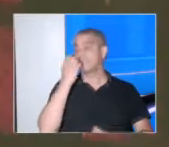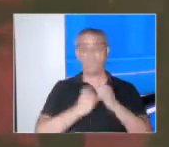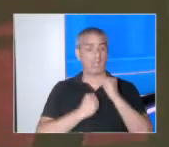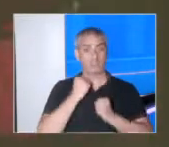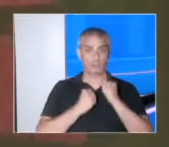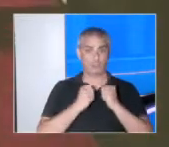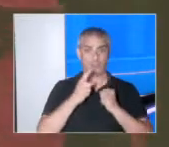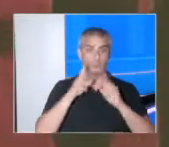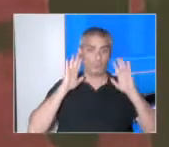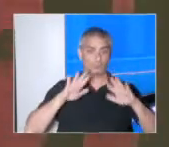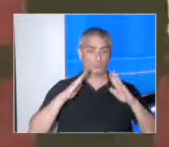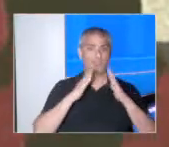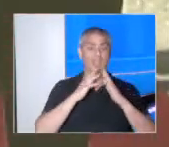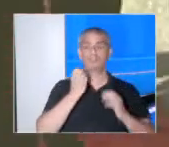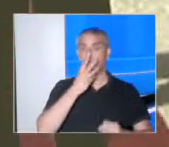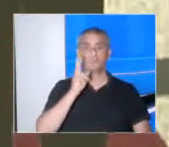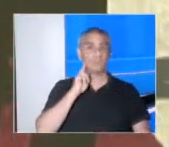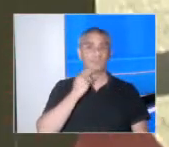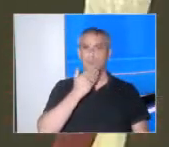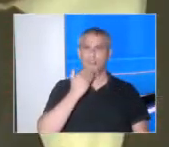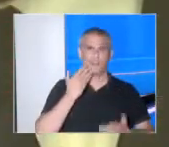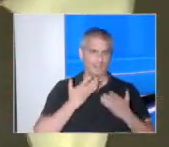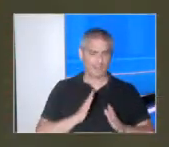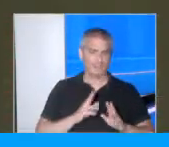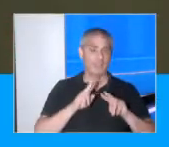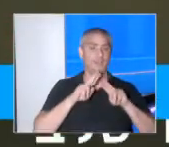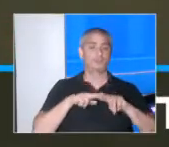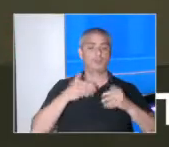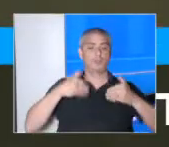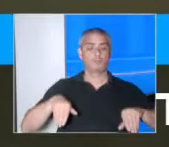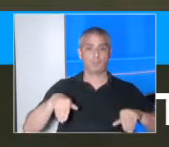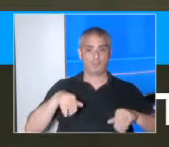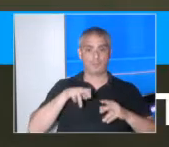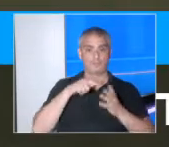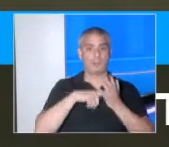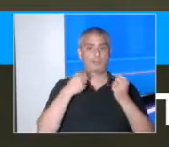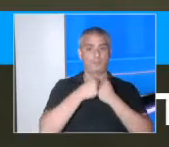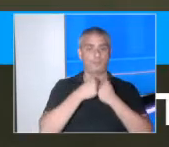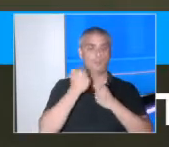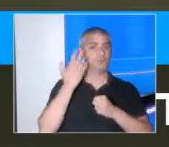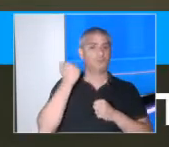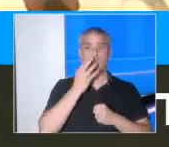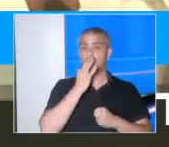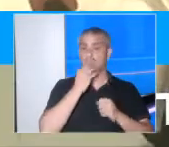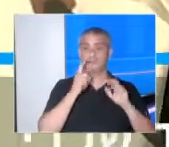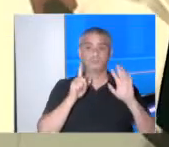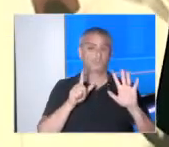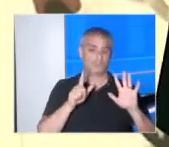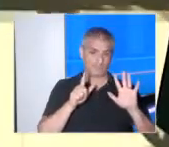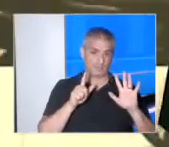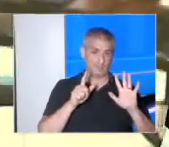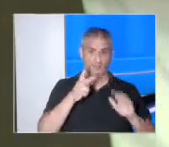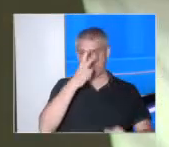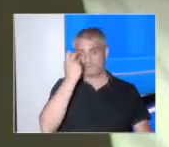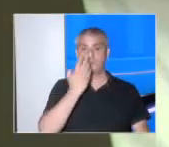ביותר. הוא מוסלמי, גר בשפרעם, חרש ואילם מלידה, נותר משותק בגפיים בעקבות תאונה שעבר כשהיה בן 7.